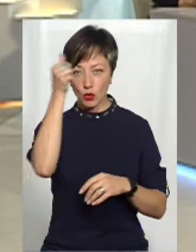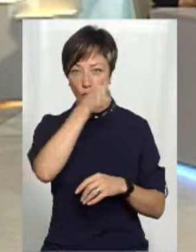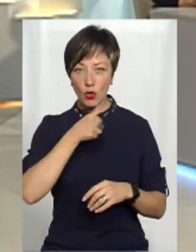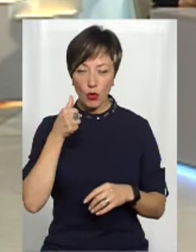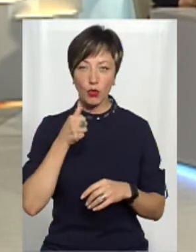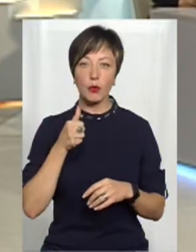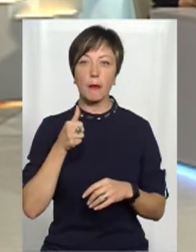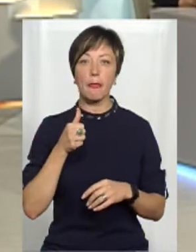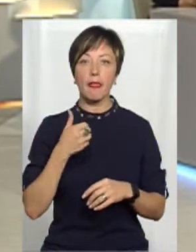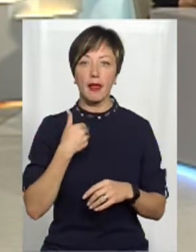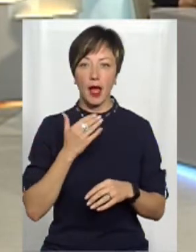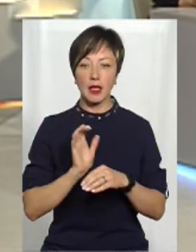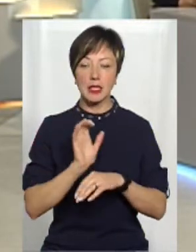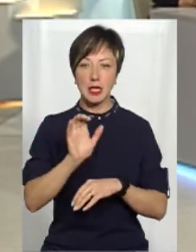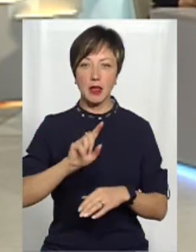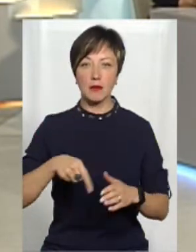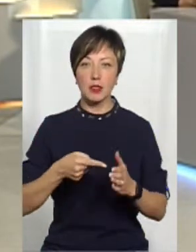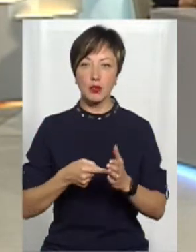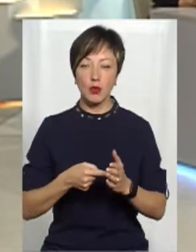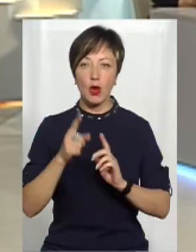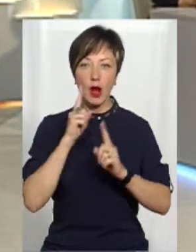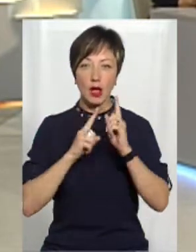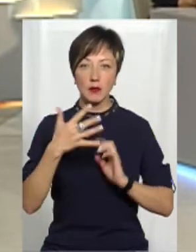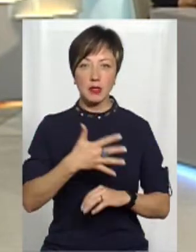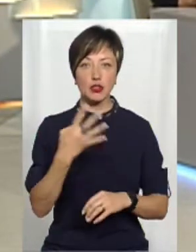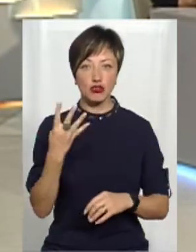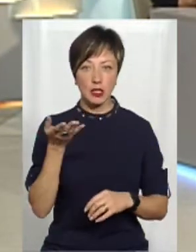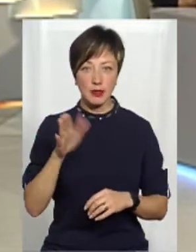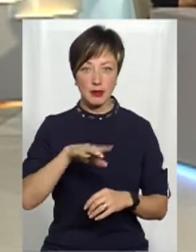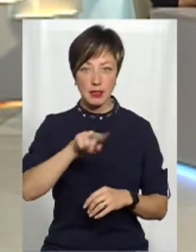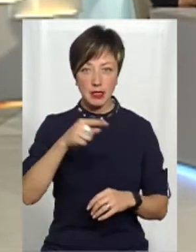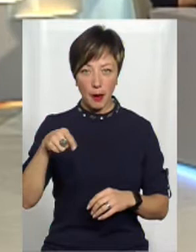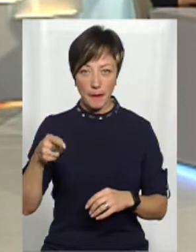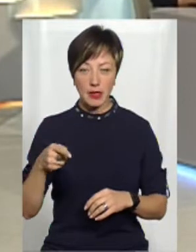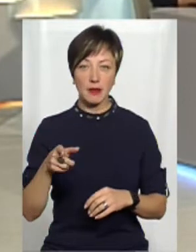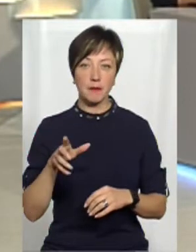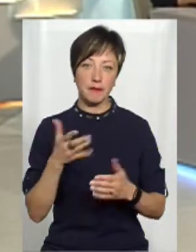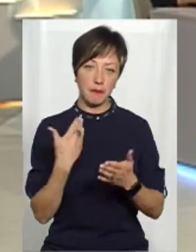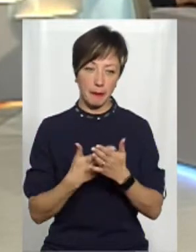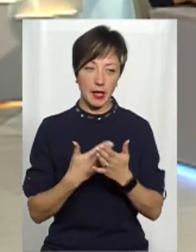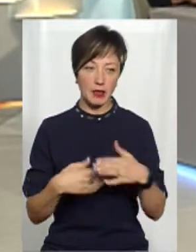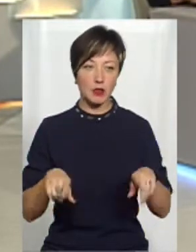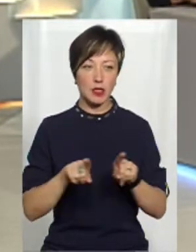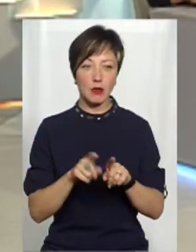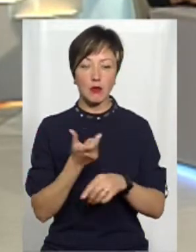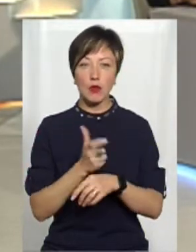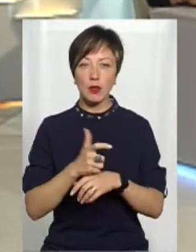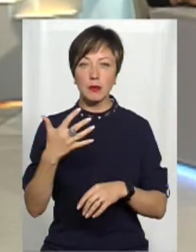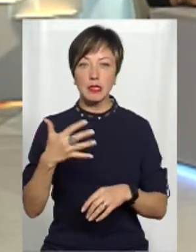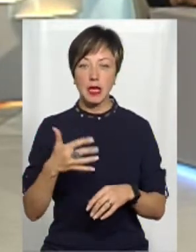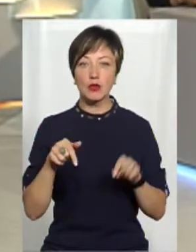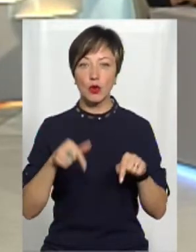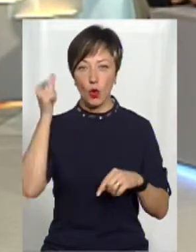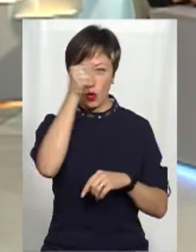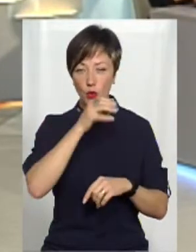коли минулого року я надсилала до міської ради 54 запити, ну їх було 54, ну приблизно так, понад 50, цього